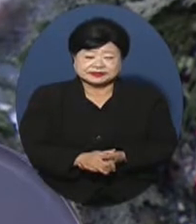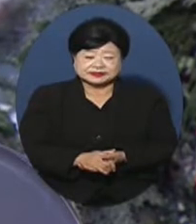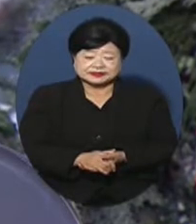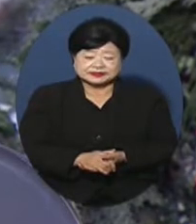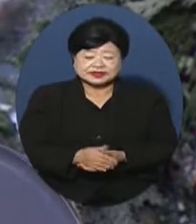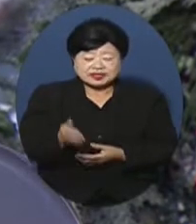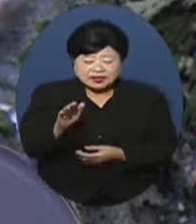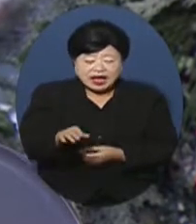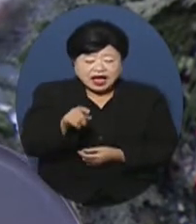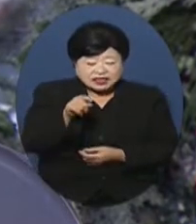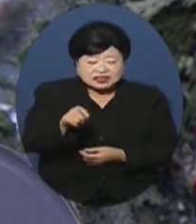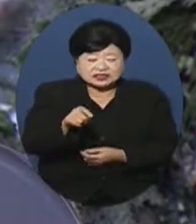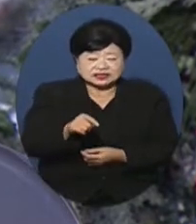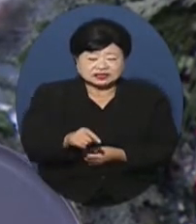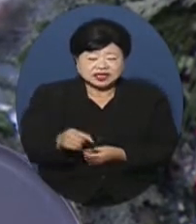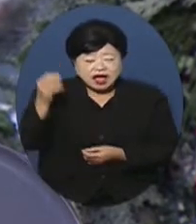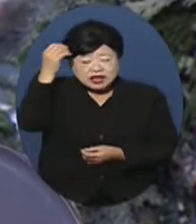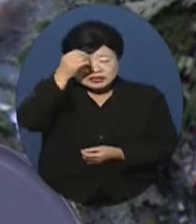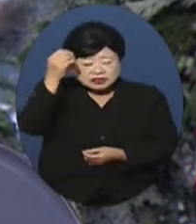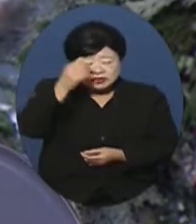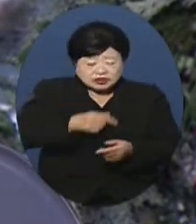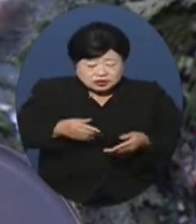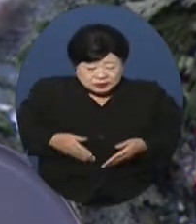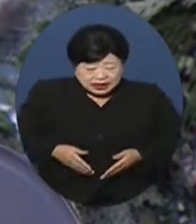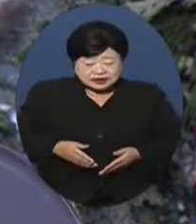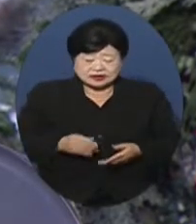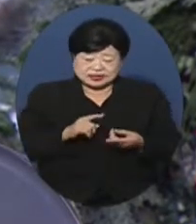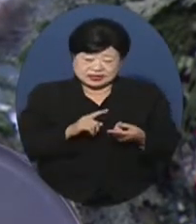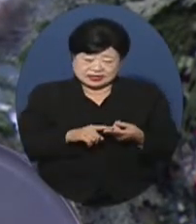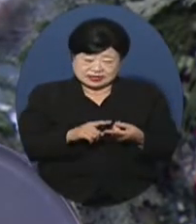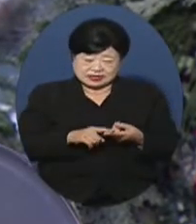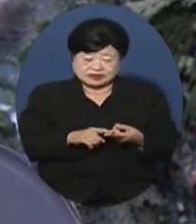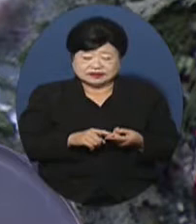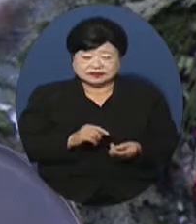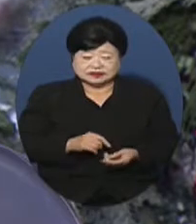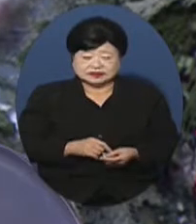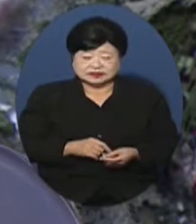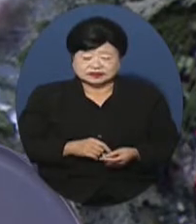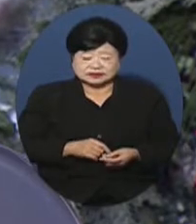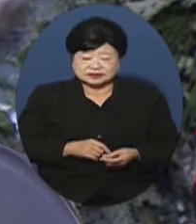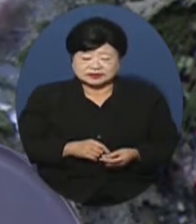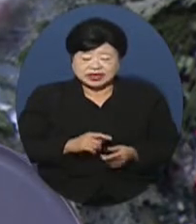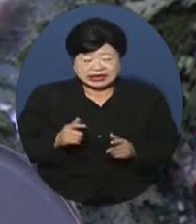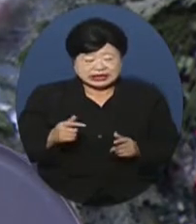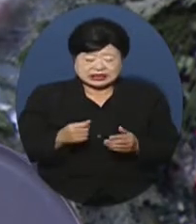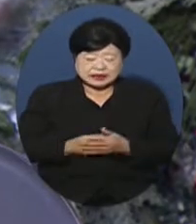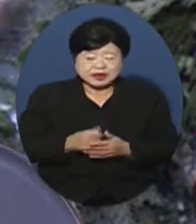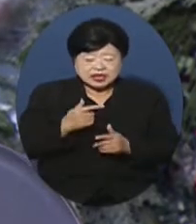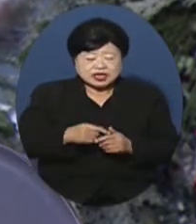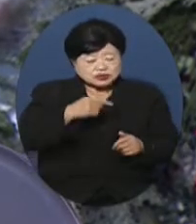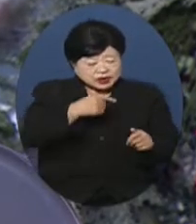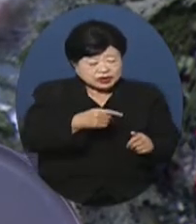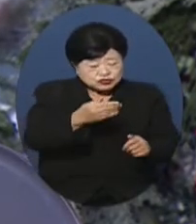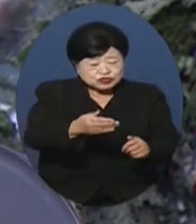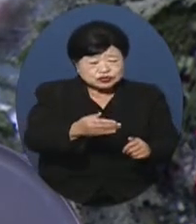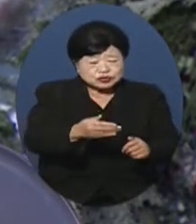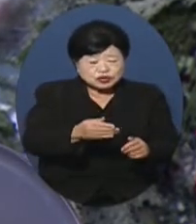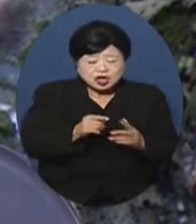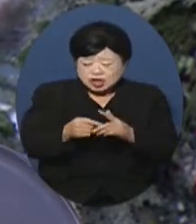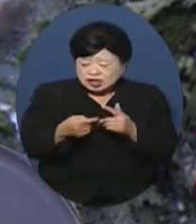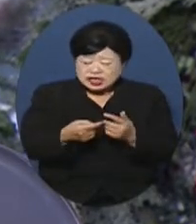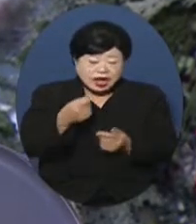하지만 그 큰 생기므로 그럼 나 3 안했기 때문에 예수님의 하르 침을 이해할 수